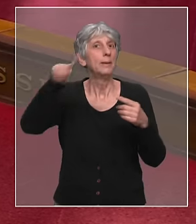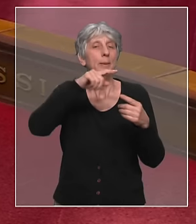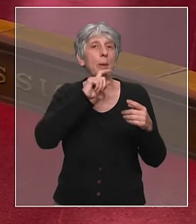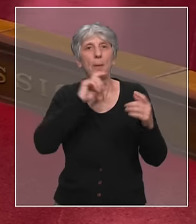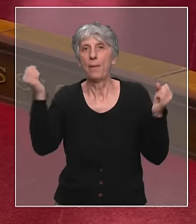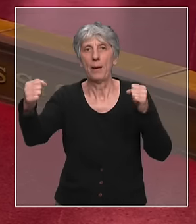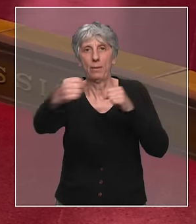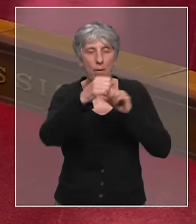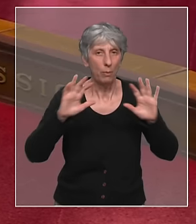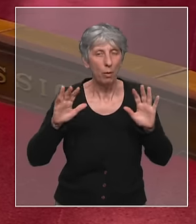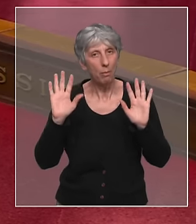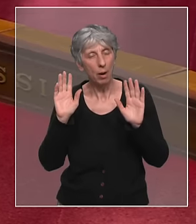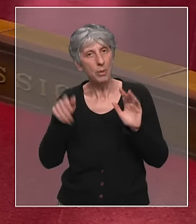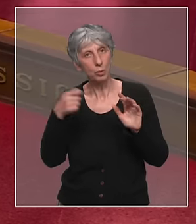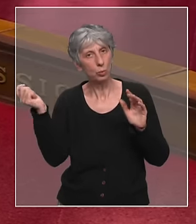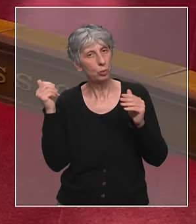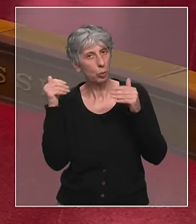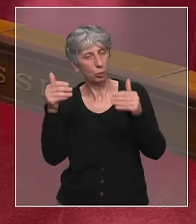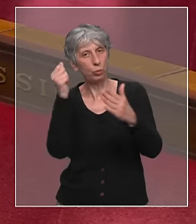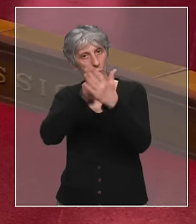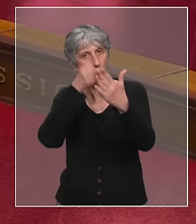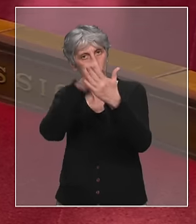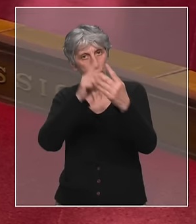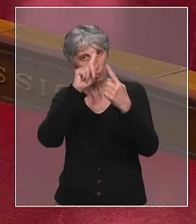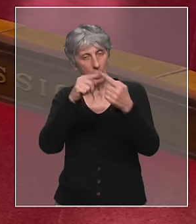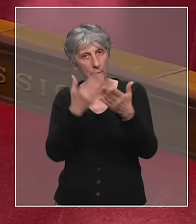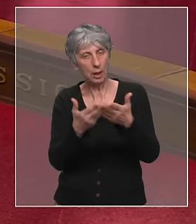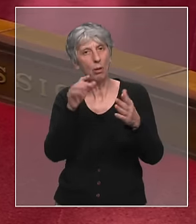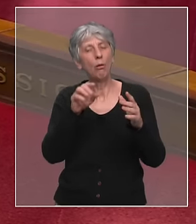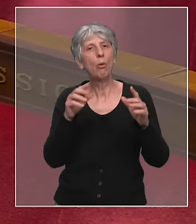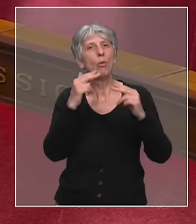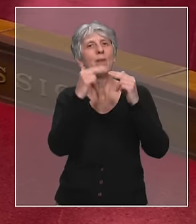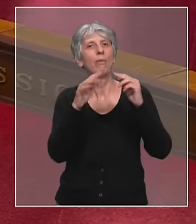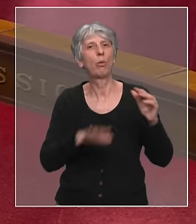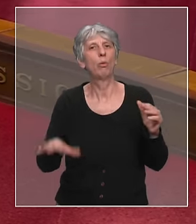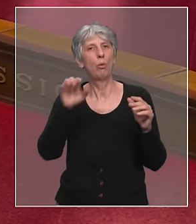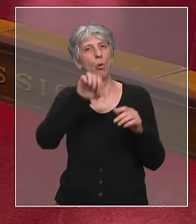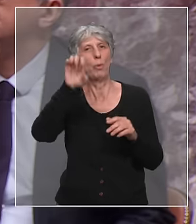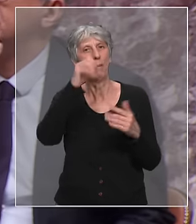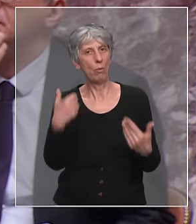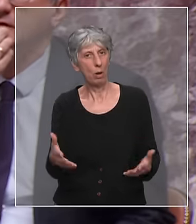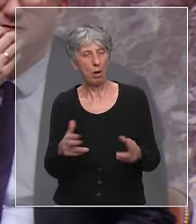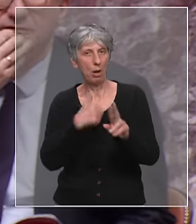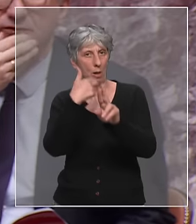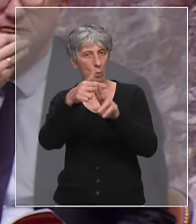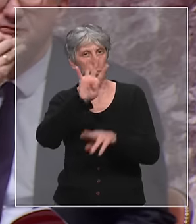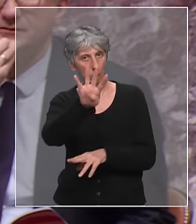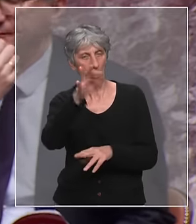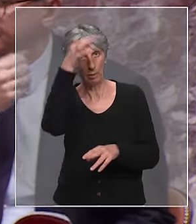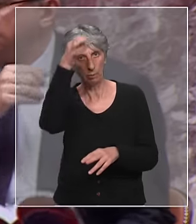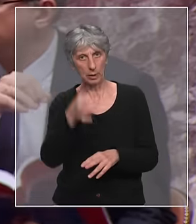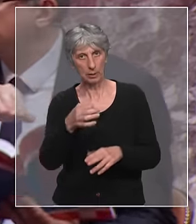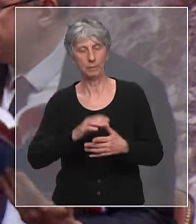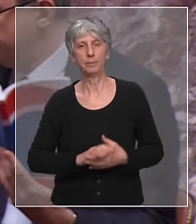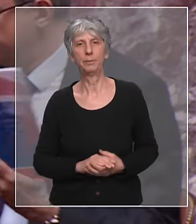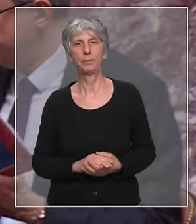sujet, mais évidemment, nous continuerons à nous battre sur le sujet au niveau européen. Voilà pour vos quatre questions précises. Merci beaucoup, Monsieur le